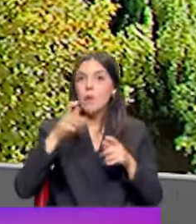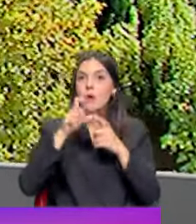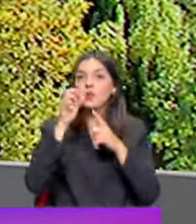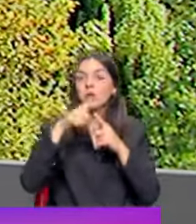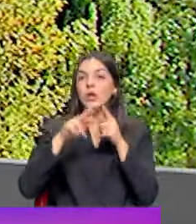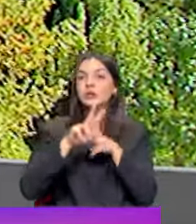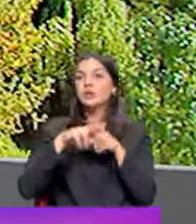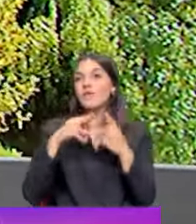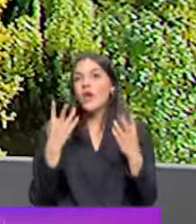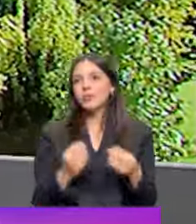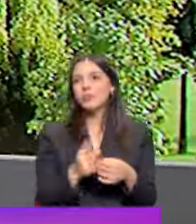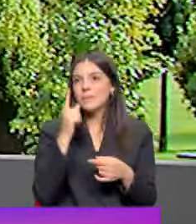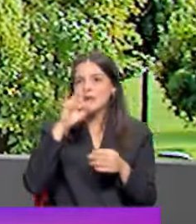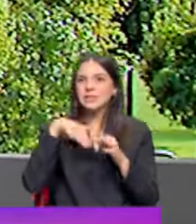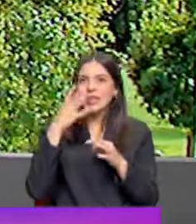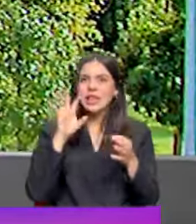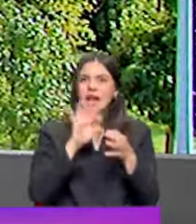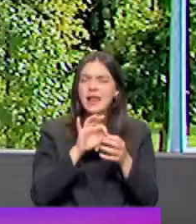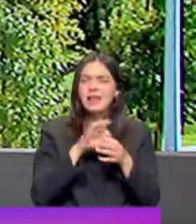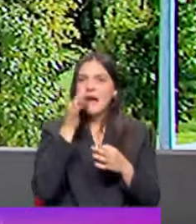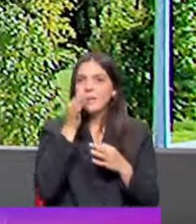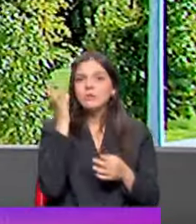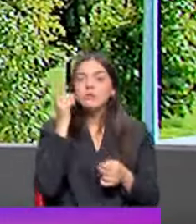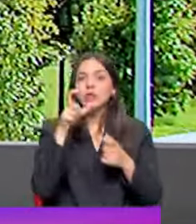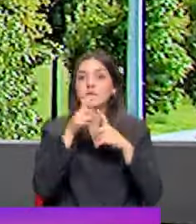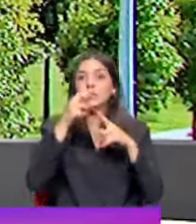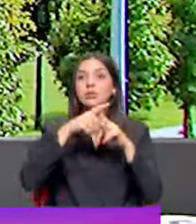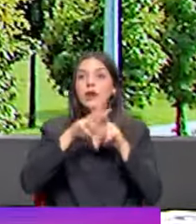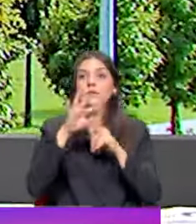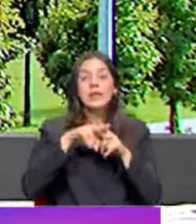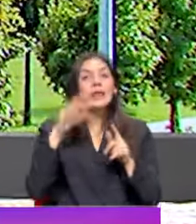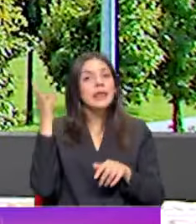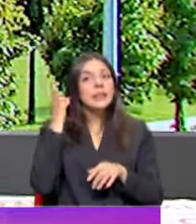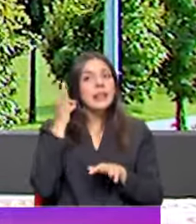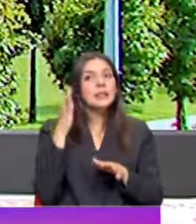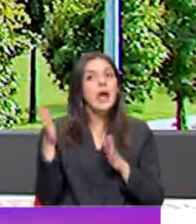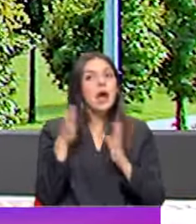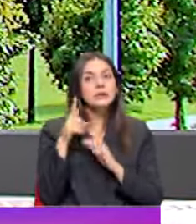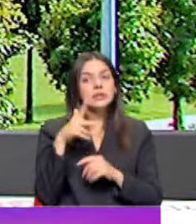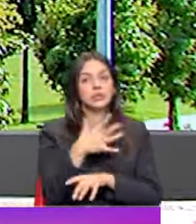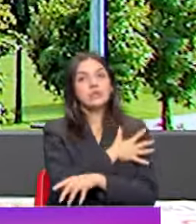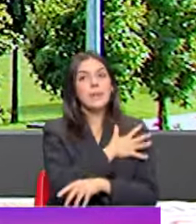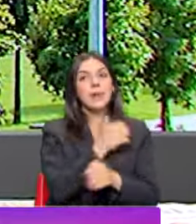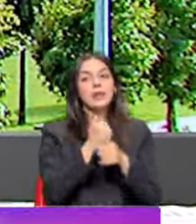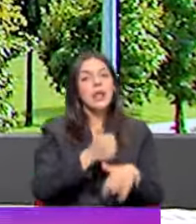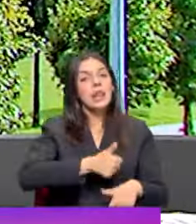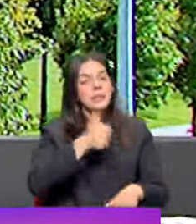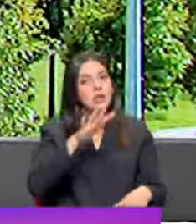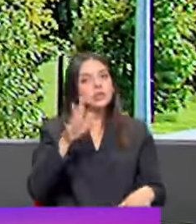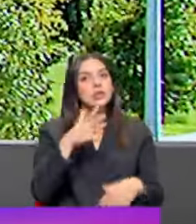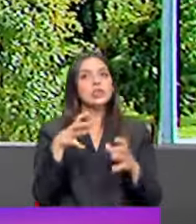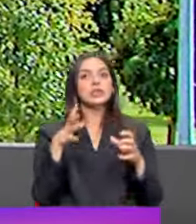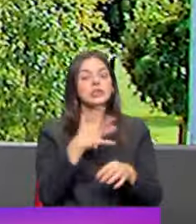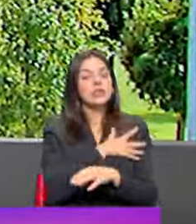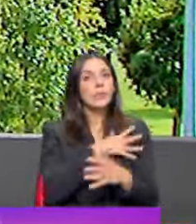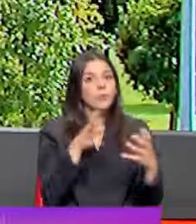olmuş. Birazdan ilgili haberde duyacağız. Sofya'yı dinleyenler arasında CHP heyeti, Genel Başkan Özgür Özel ve